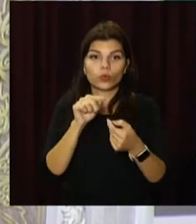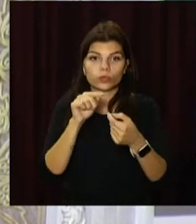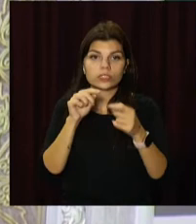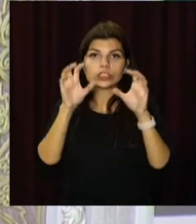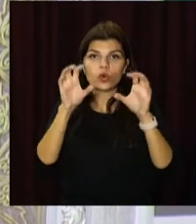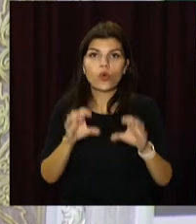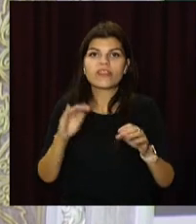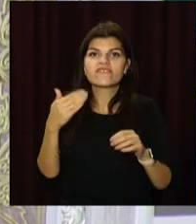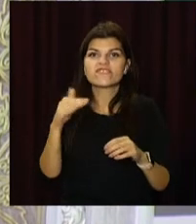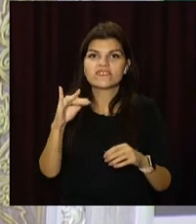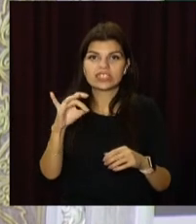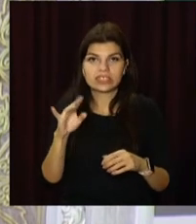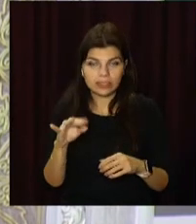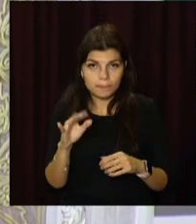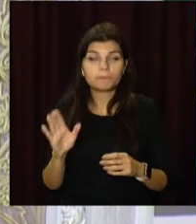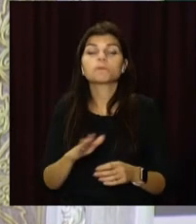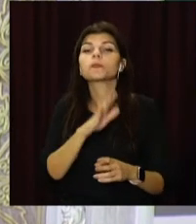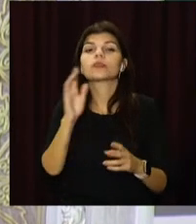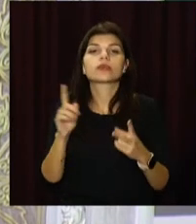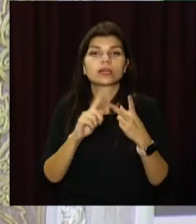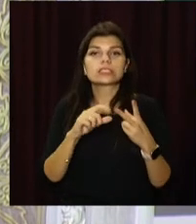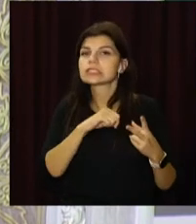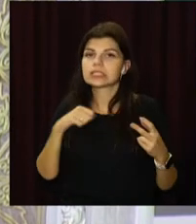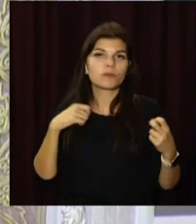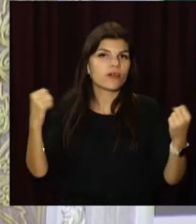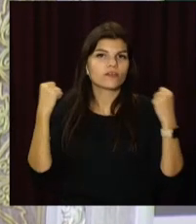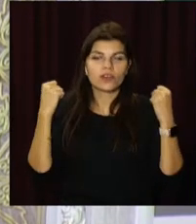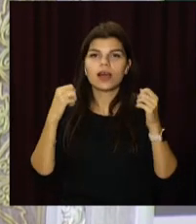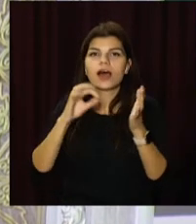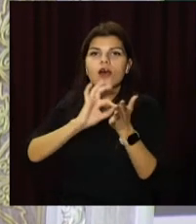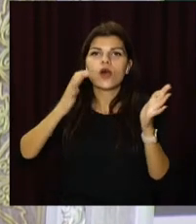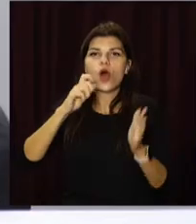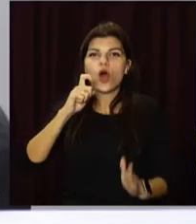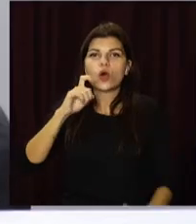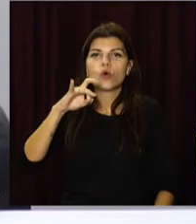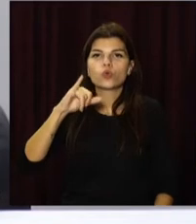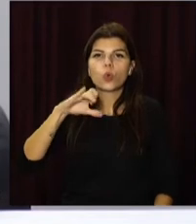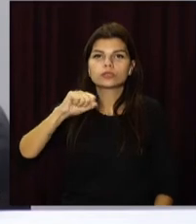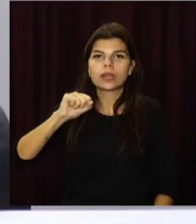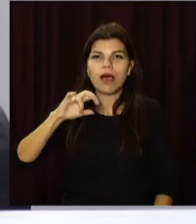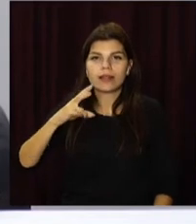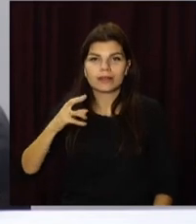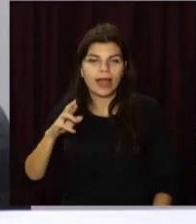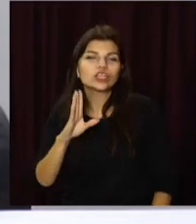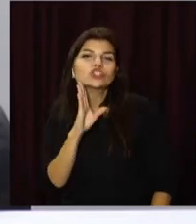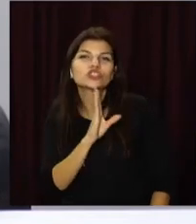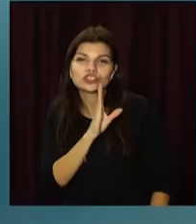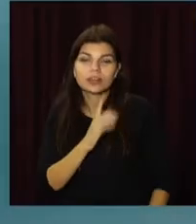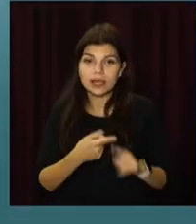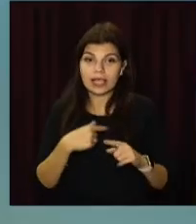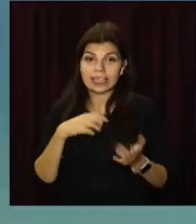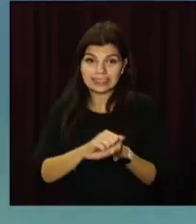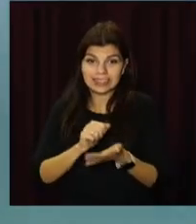закону фізики і сама спортивна хрустальна жінка України. Хотіла займатися професіонально іменно